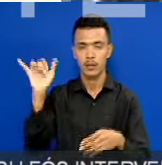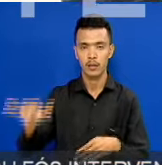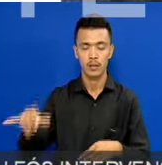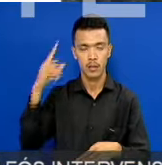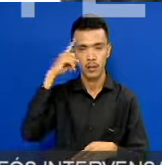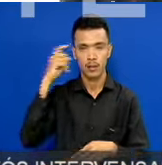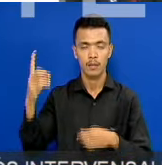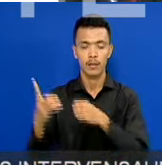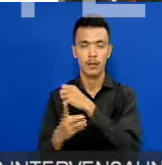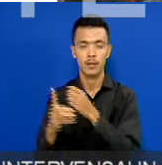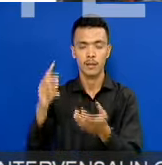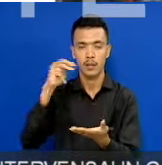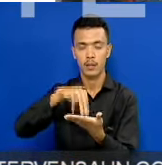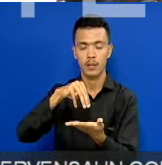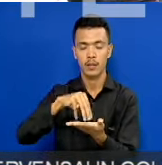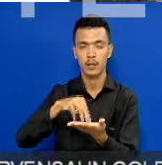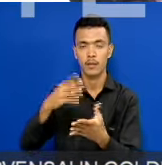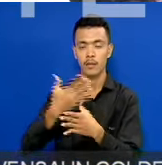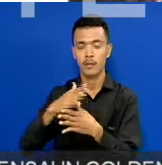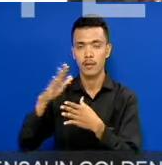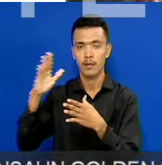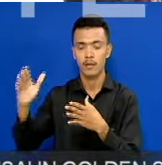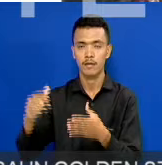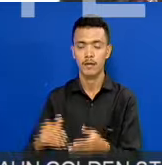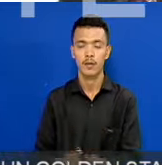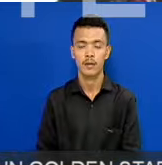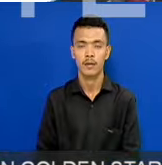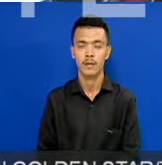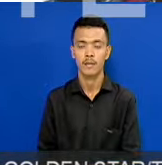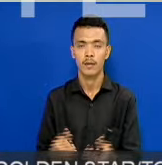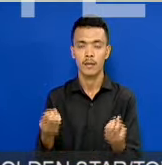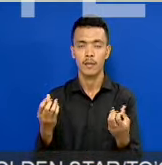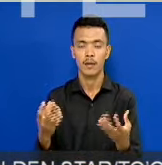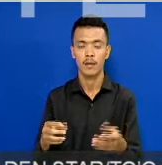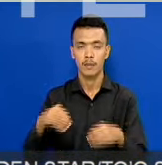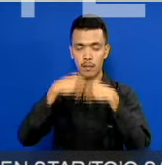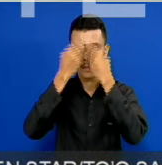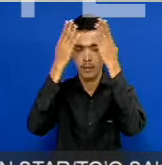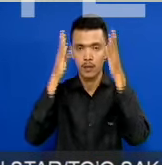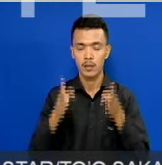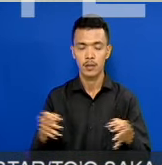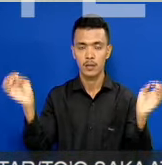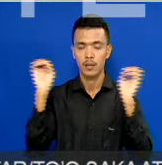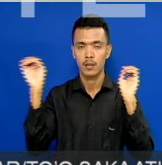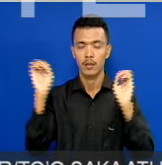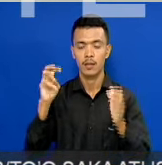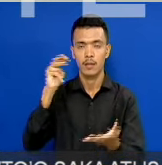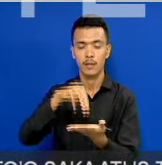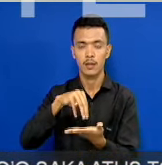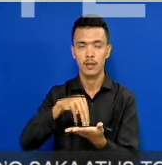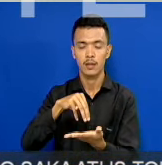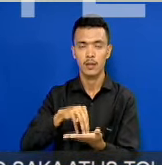maka kami agora darau fahene mestri balu mat disiplinan barat maka mestri lain. Disiplinan itu bem mamuk nih maka